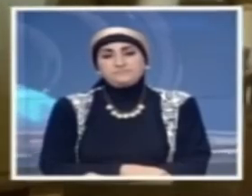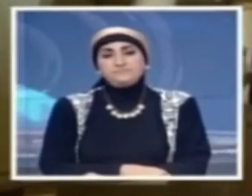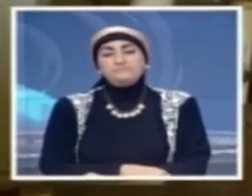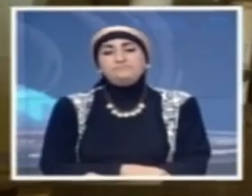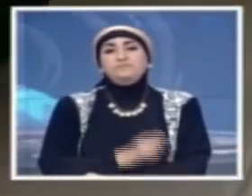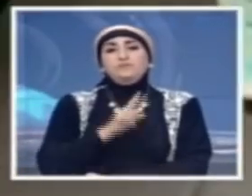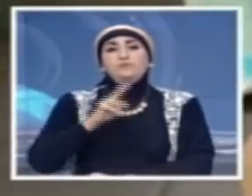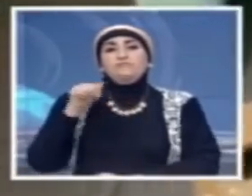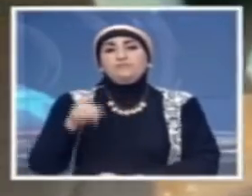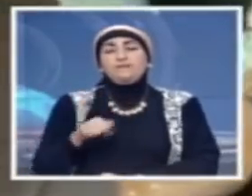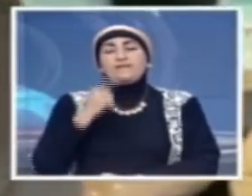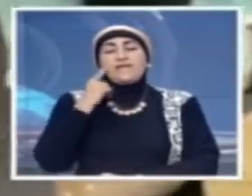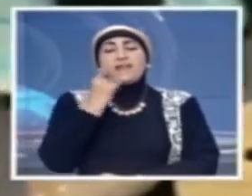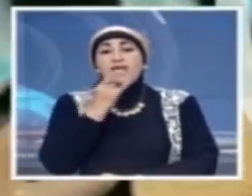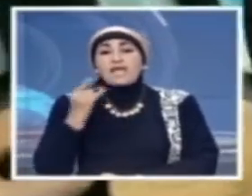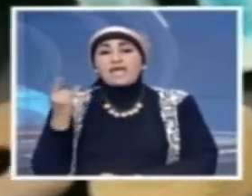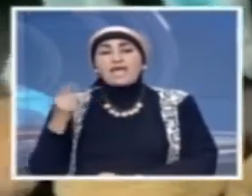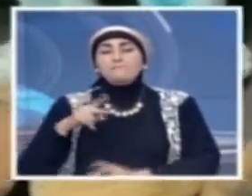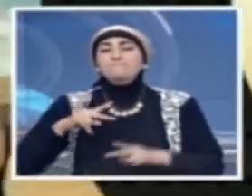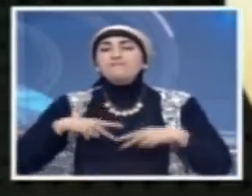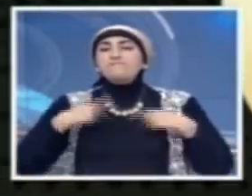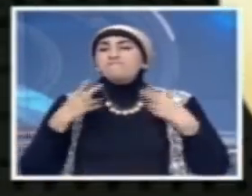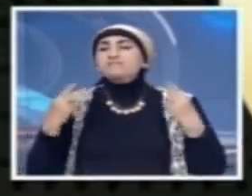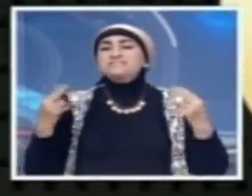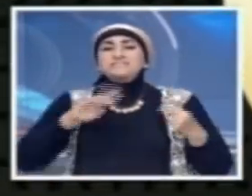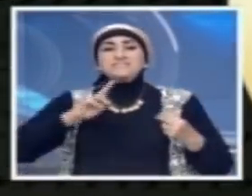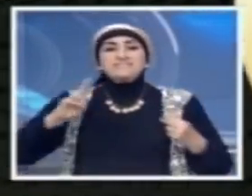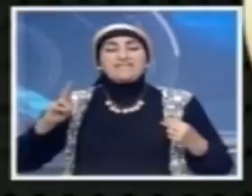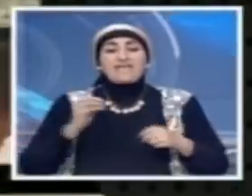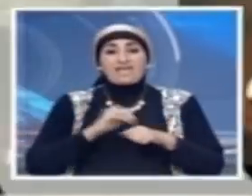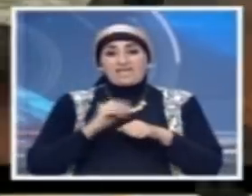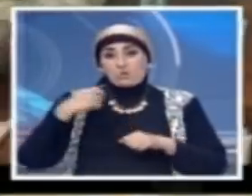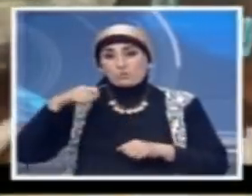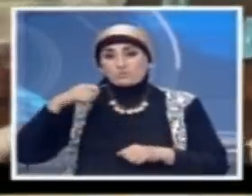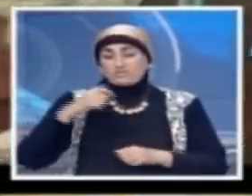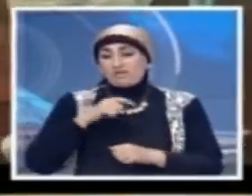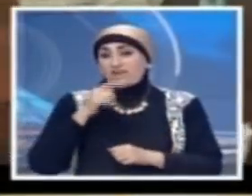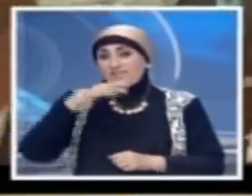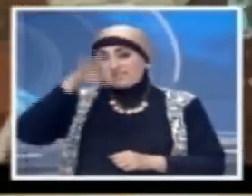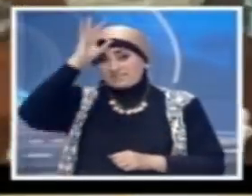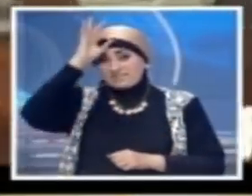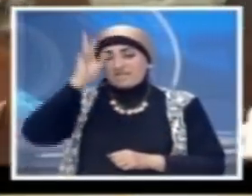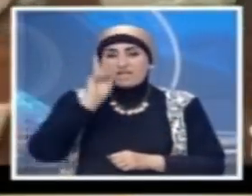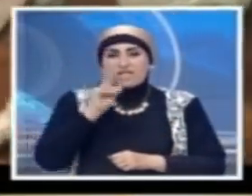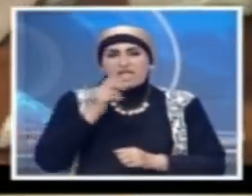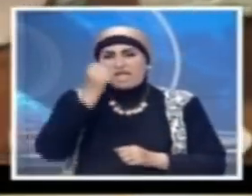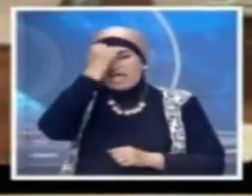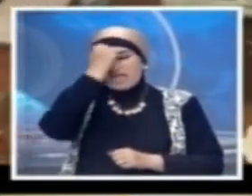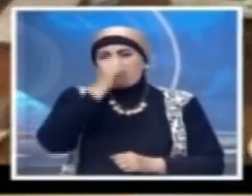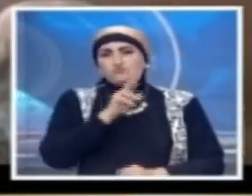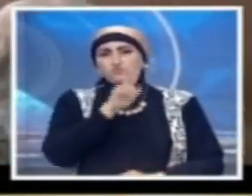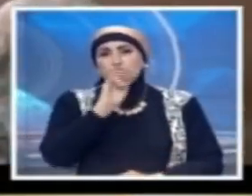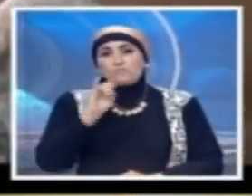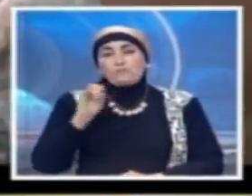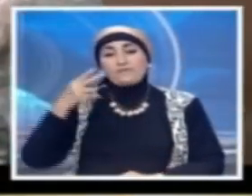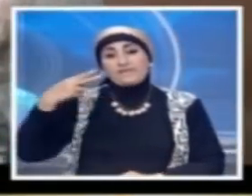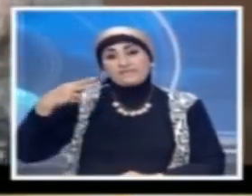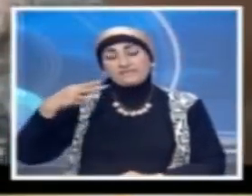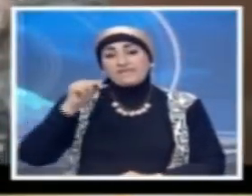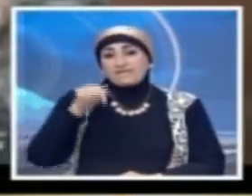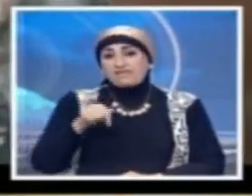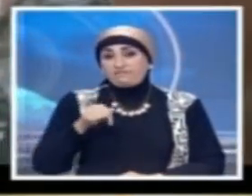وفي مجال الأمن السياحي، نجحت أجهزة وزارة الداخلية في ضبط 1702